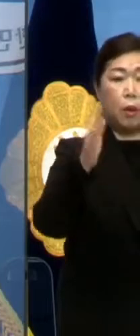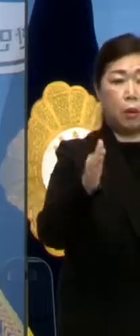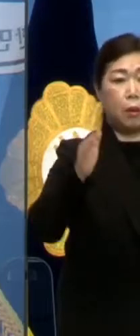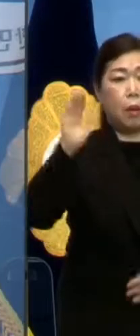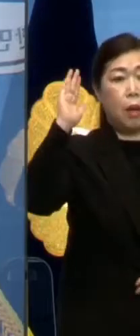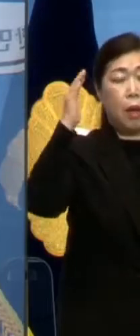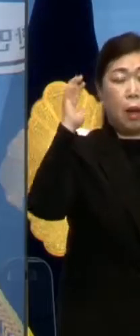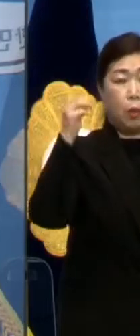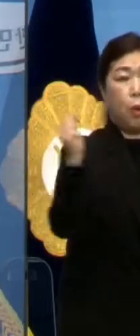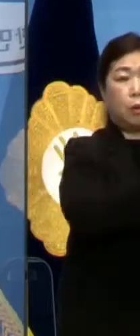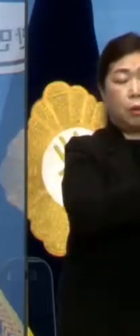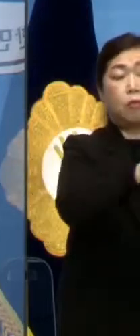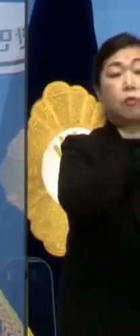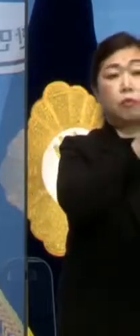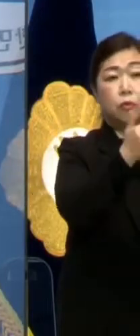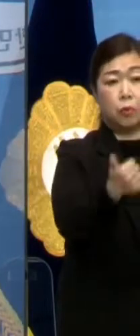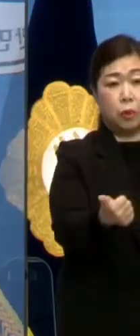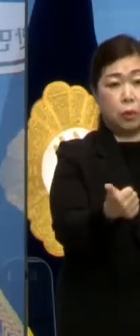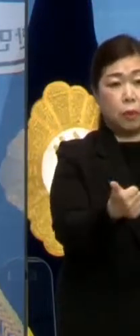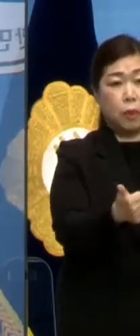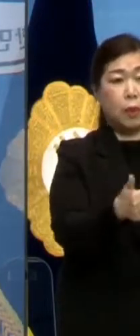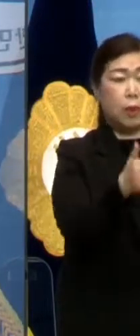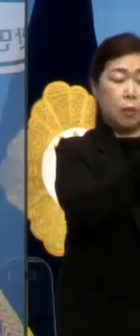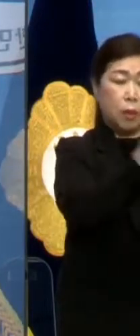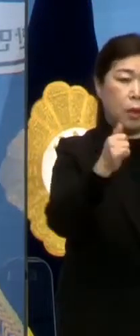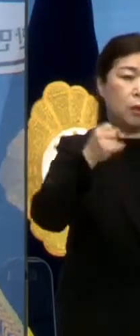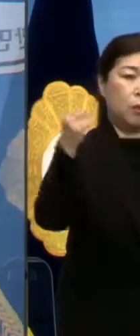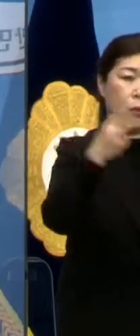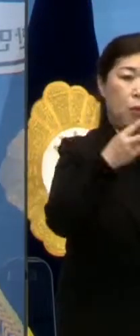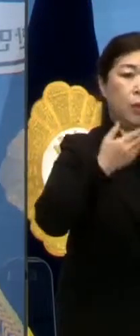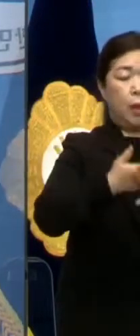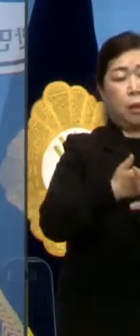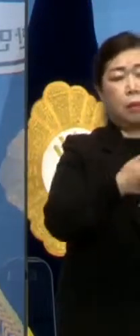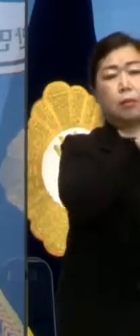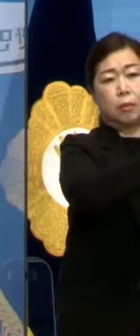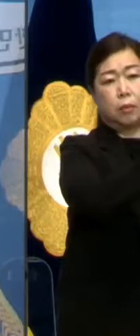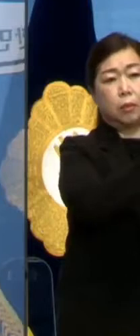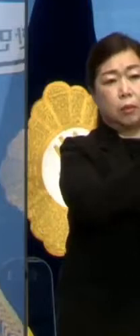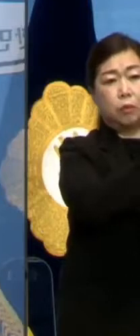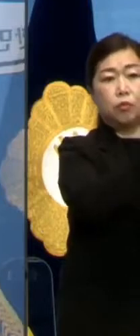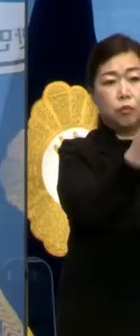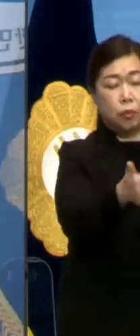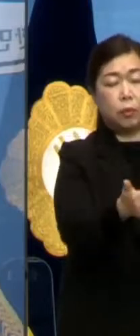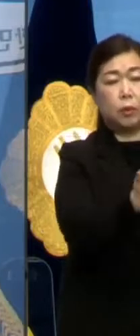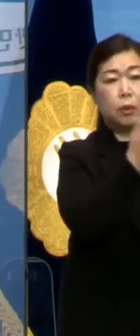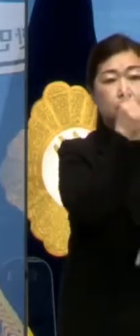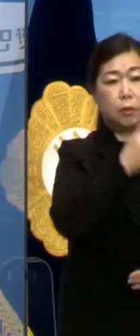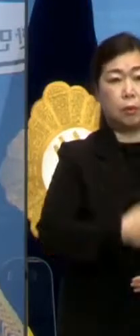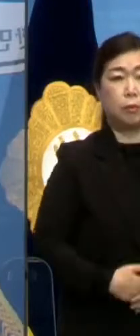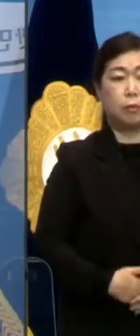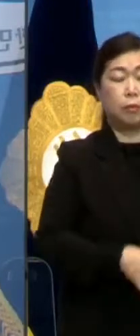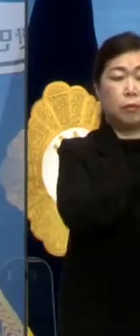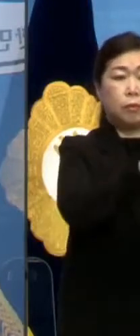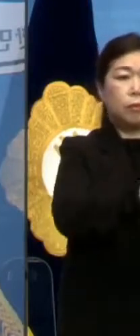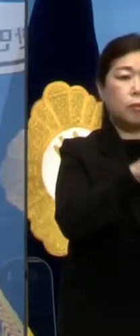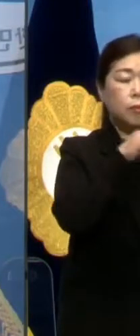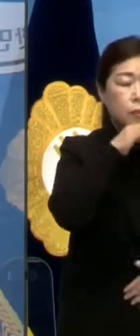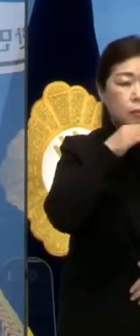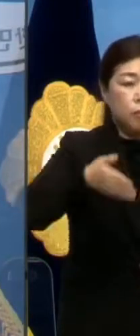아동학대로 사망한 70명의 또 다른 정인이들이 있습니다. 그중